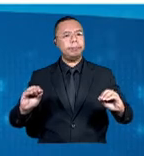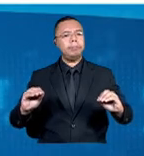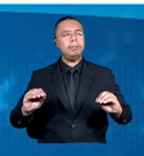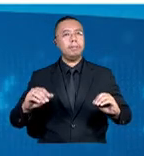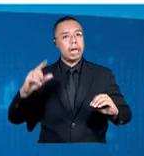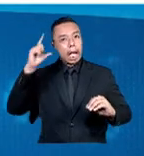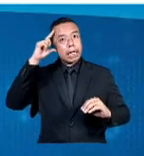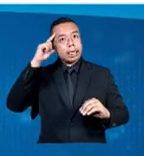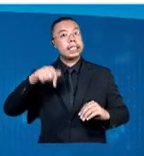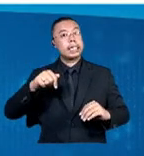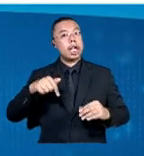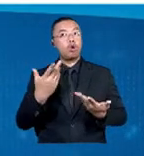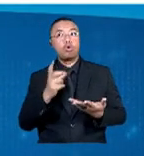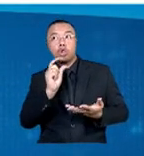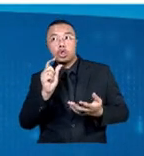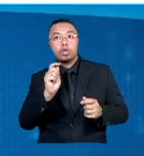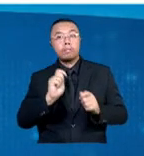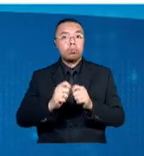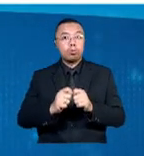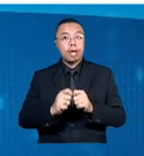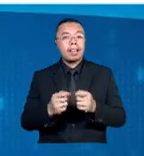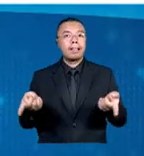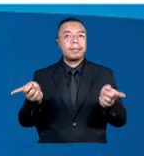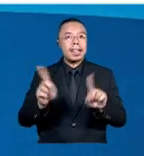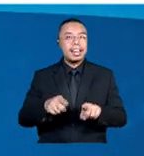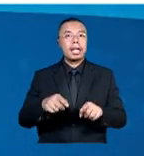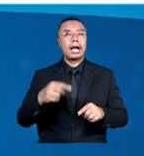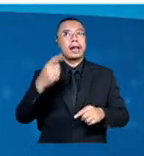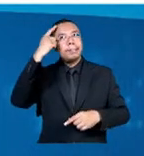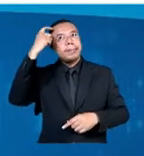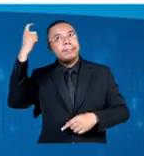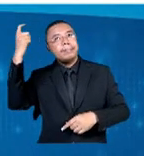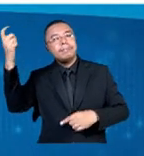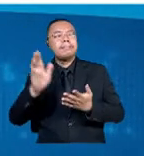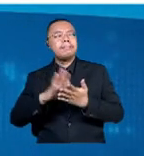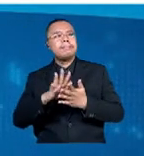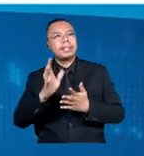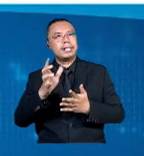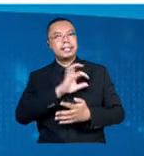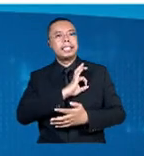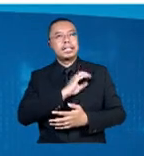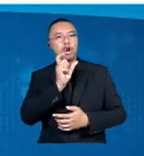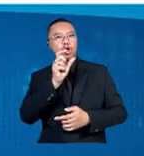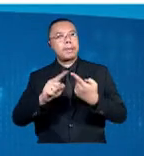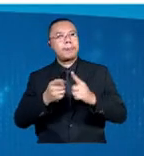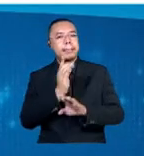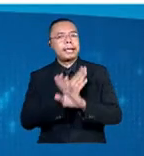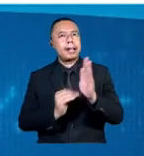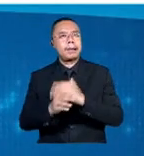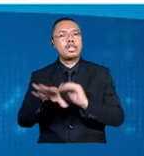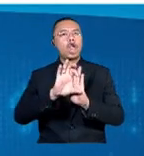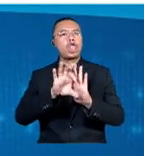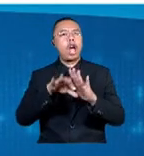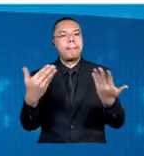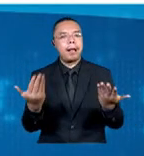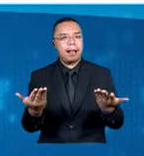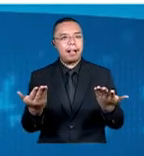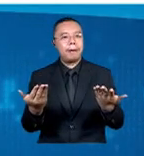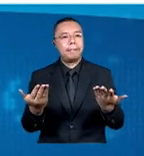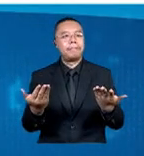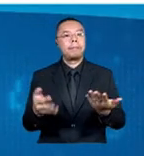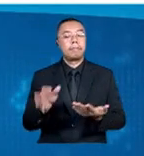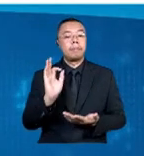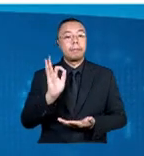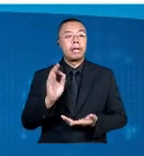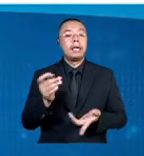oleh Mbak Angki begitu untuk mewujudkan wacana dan juga mimpi presiden untuk teman-teman disabilitas contohnya? Oke, baik